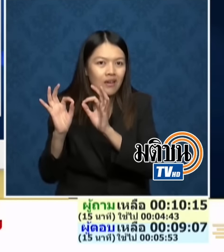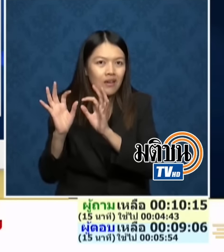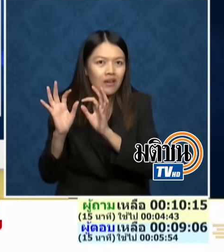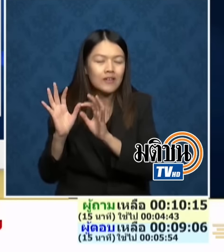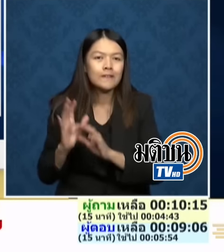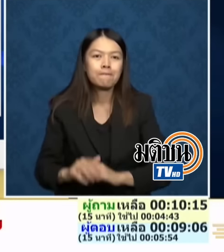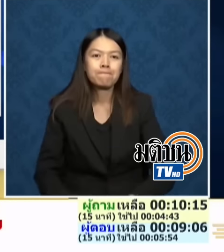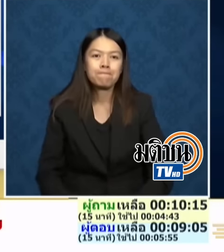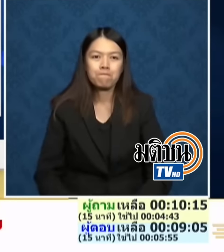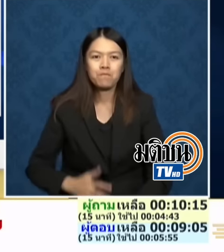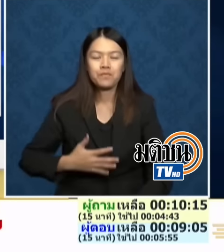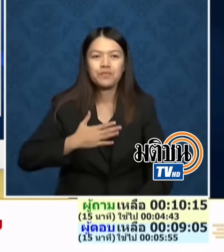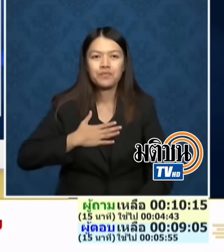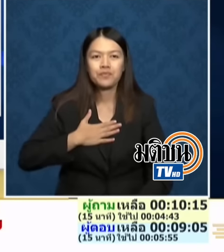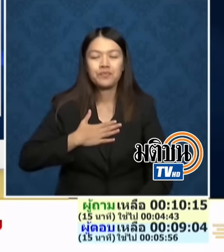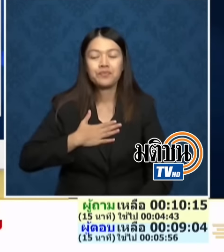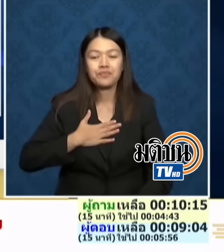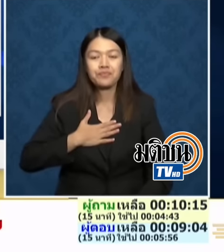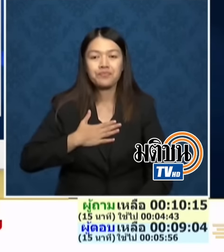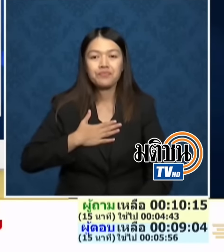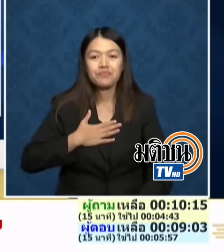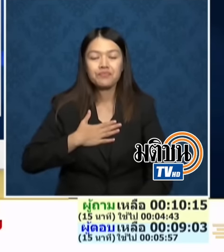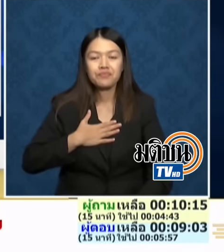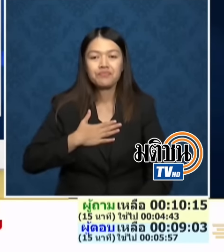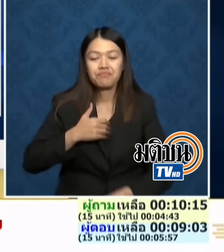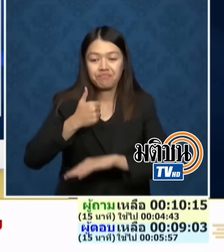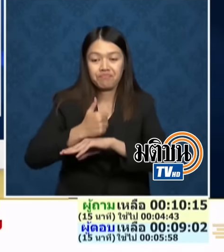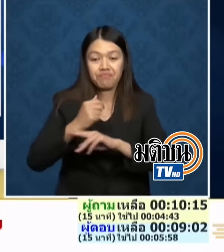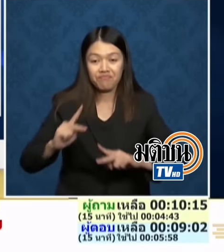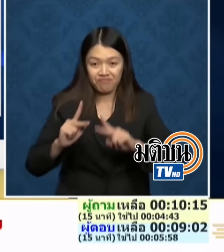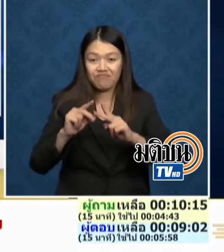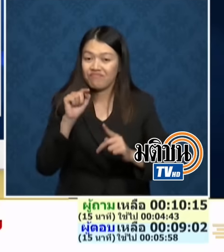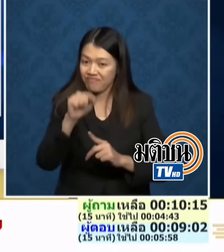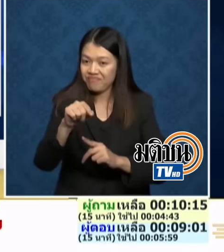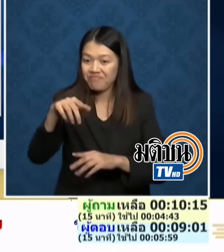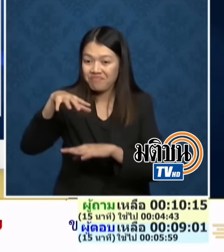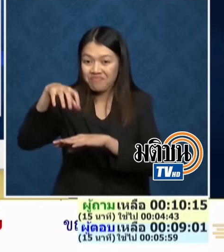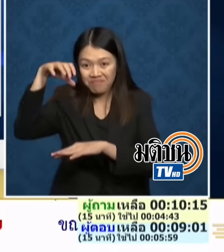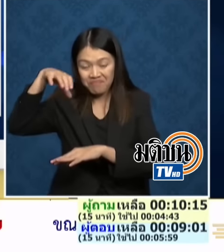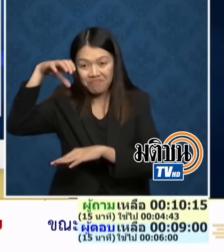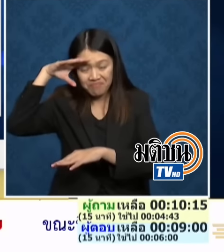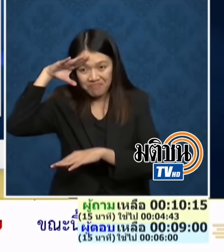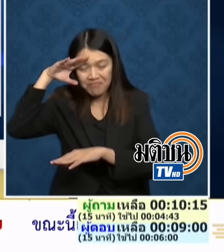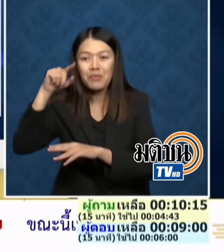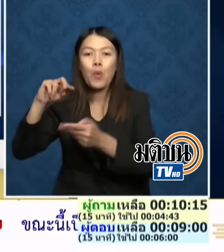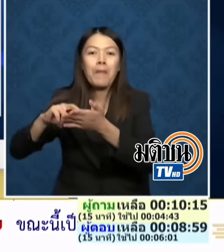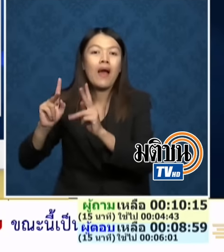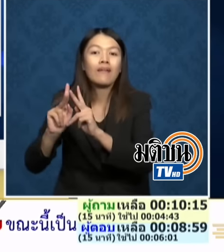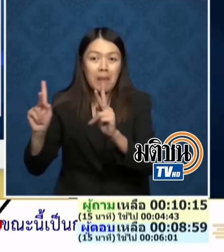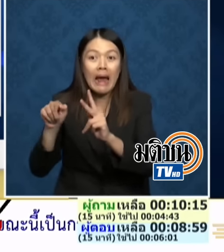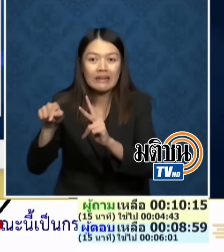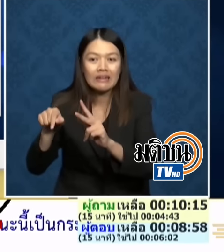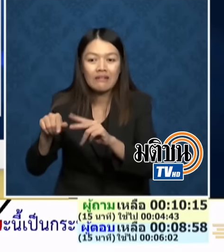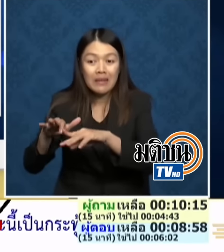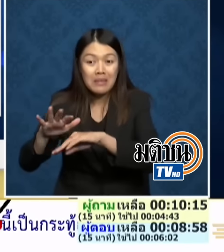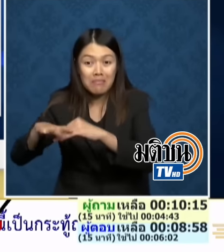ถามว่าท่านธุมตีทานสั่งให้กลมแผนทสหารออกมาเป็กรมการในการแก้ปัหาจนมี